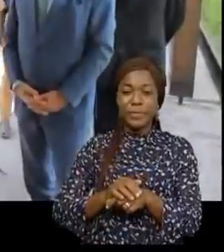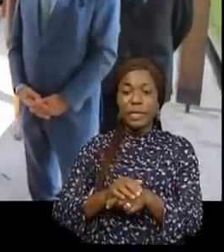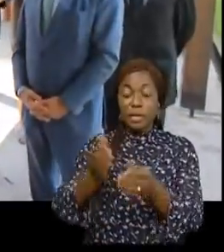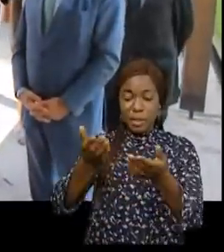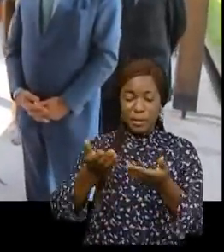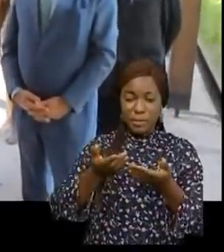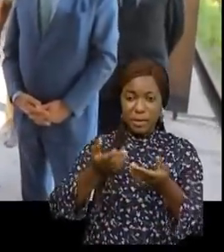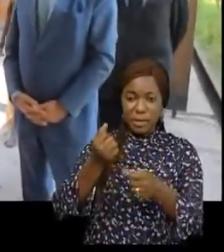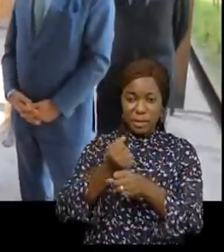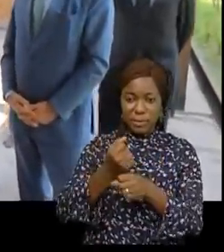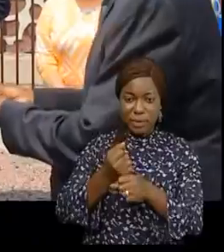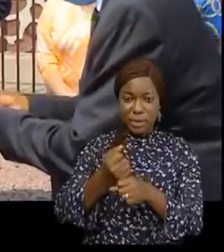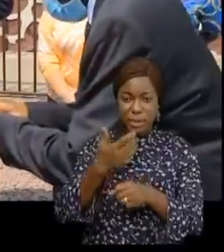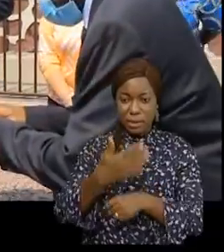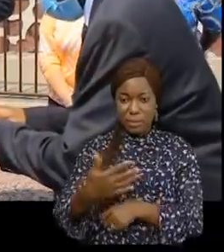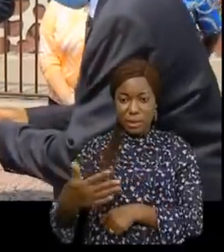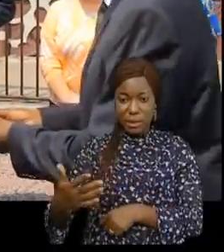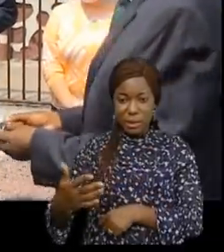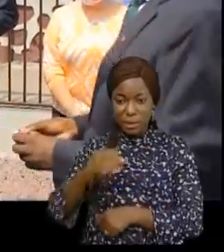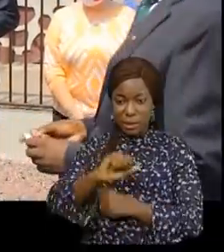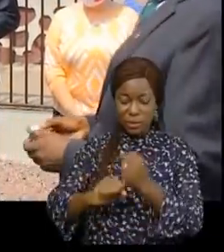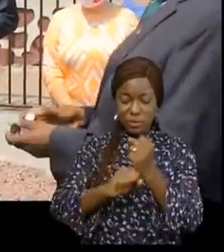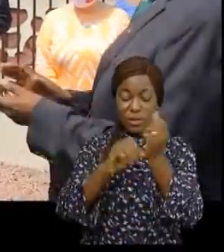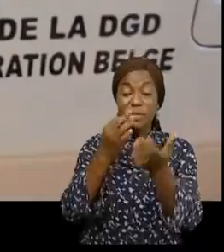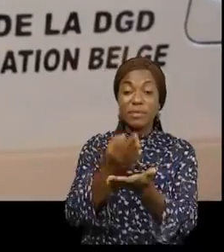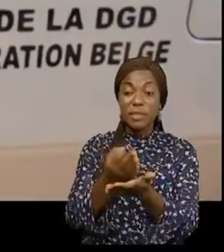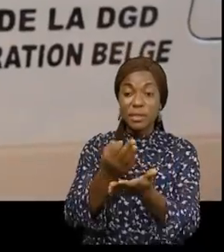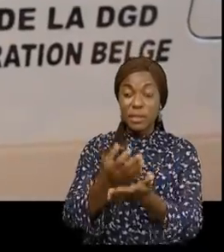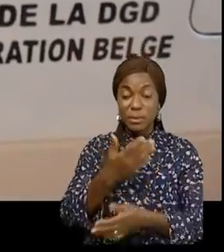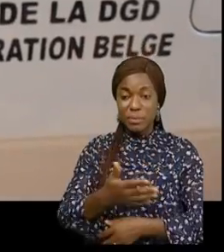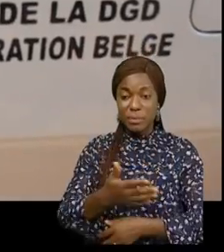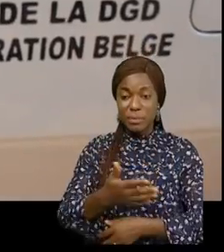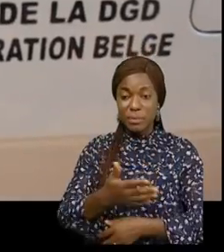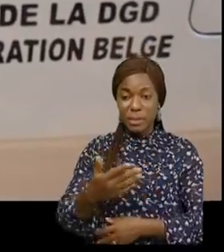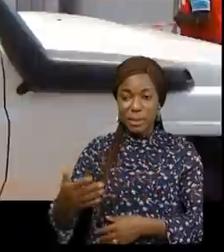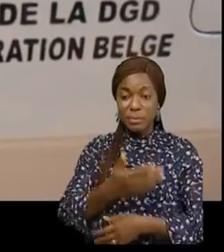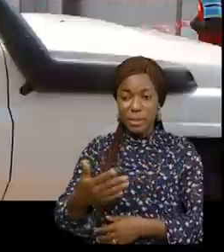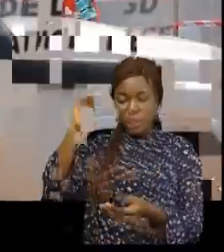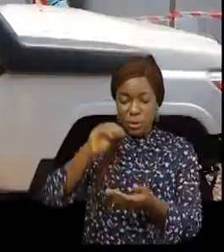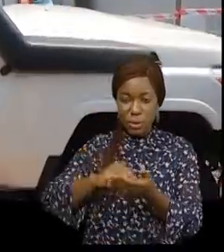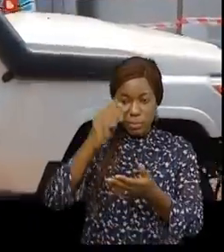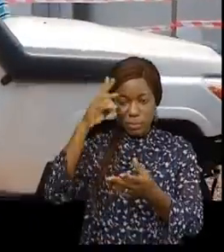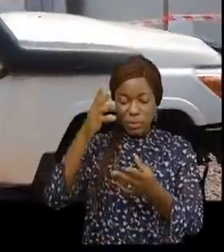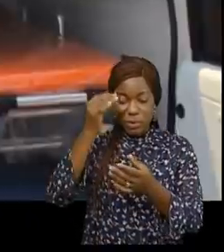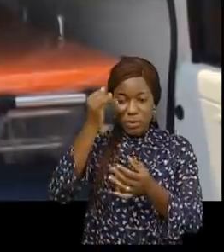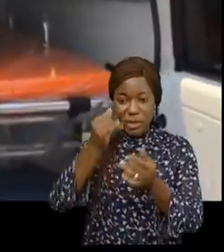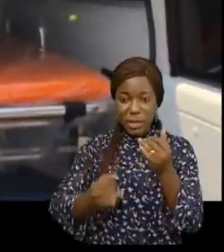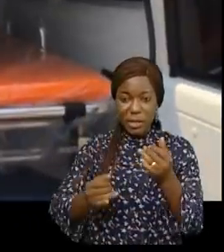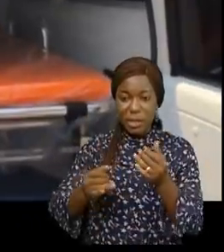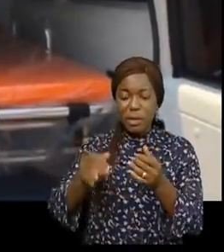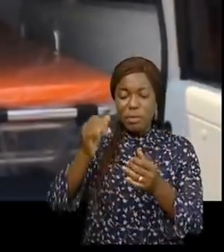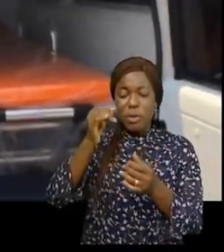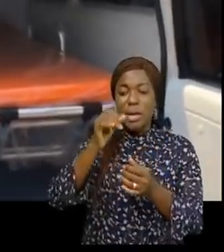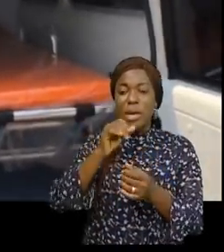avec un matériel adéquat. Le soutien financier et matériel est plus qu'indispensable pour résoudre le problème de la